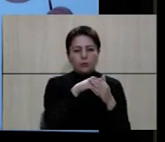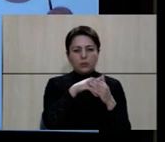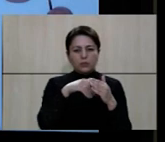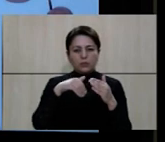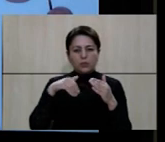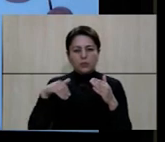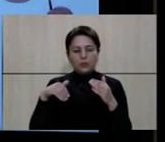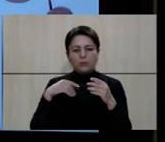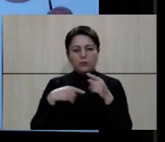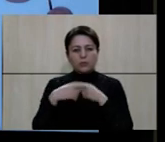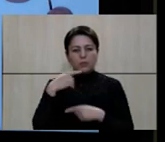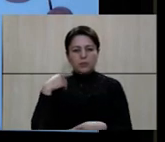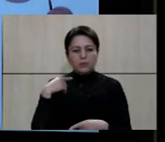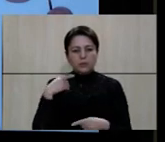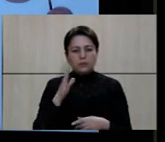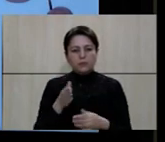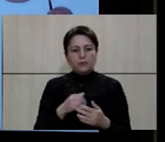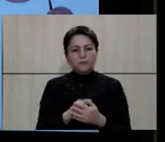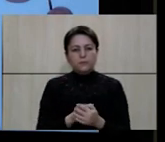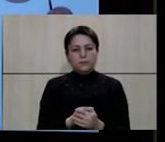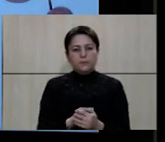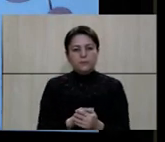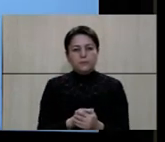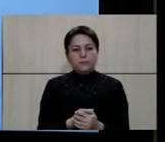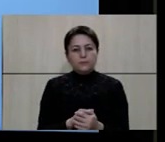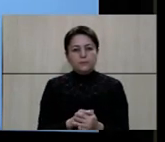xuddi shunday burchak ostida qaytadi.